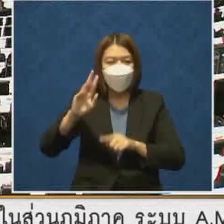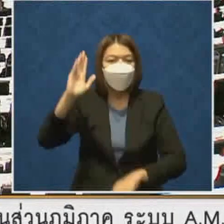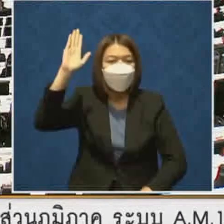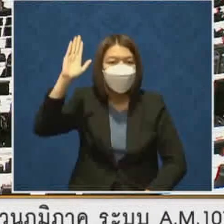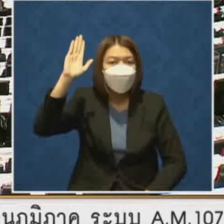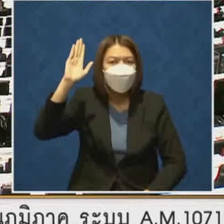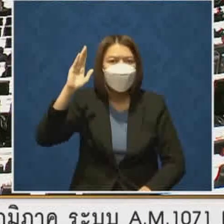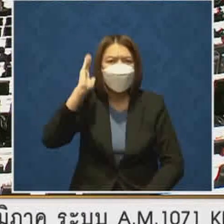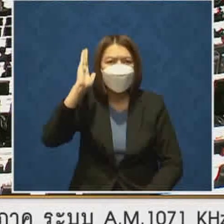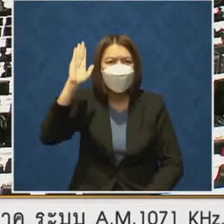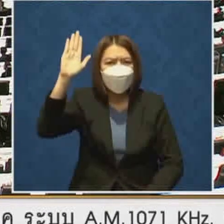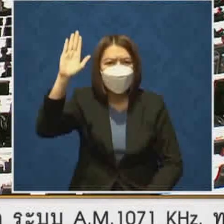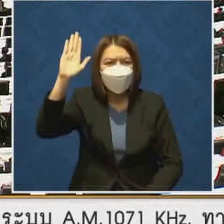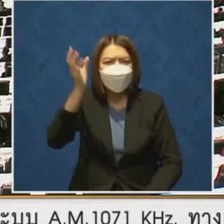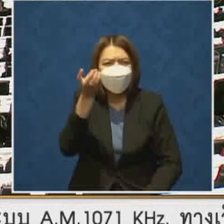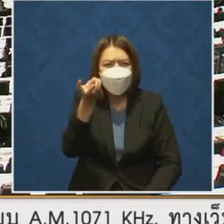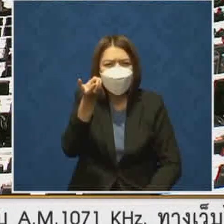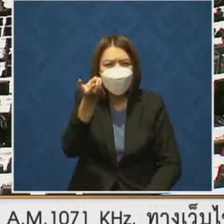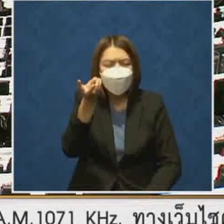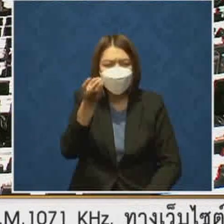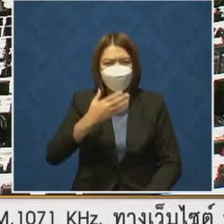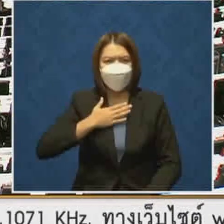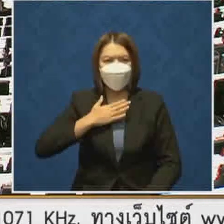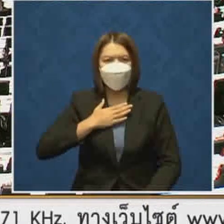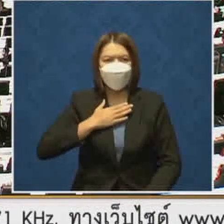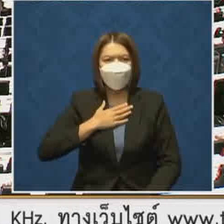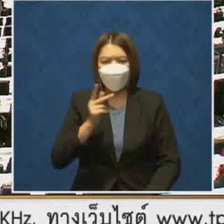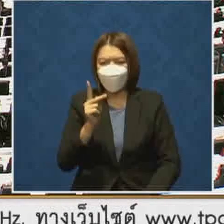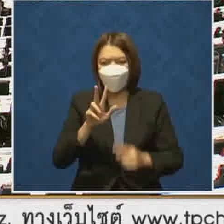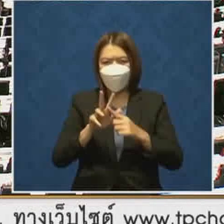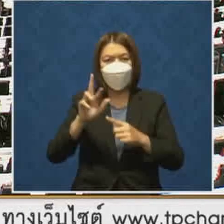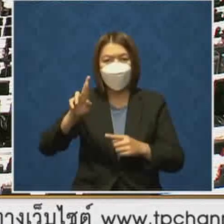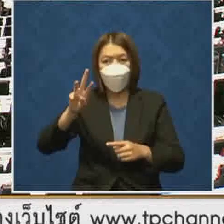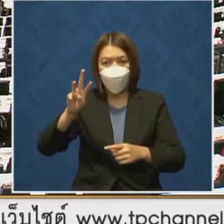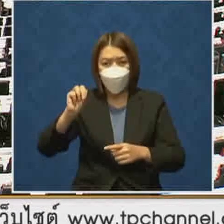การท่าก็มาสายมาผ่านทางนี้ผ่าน